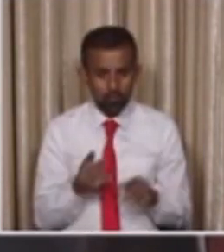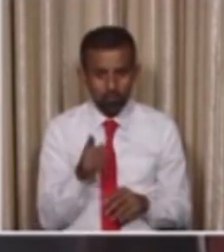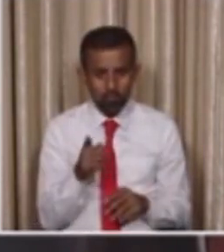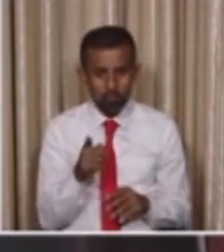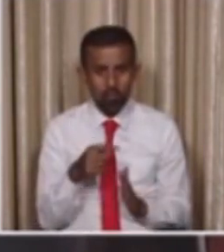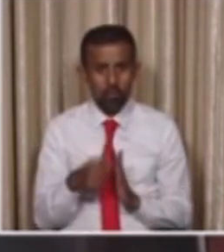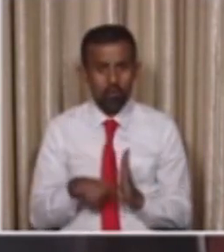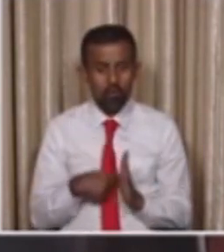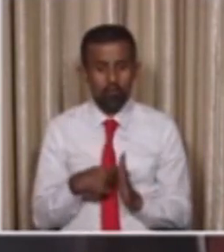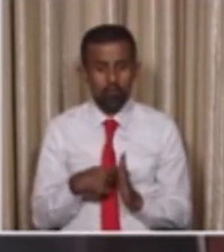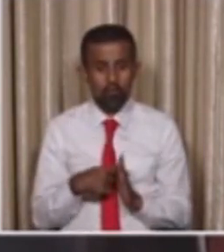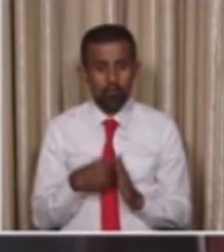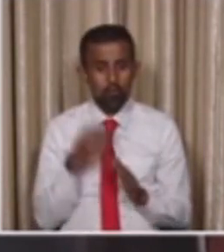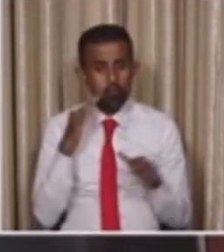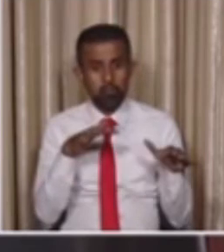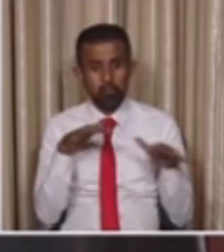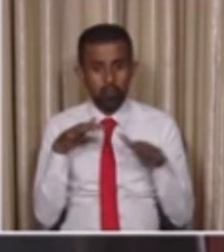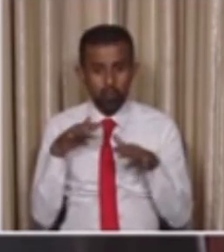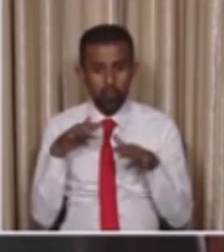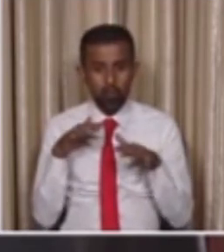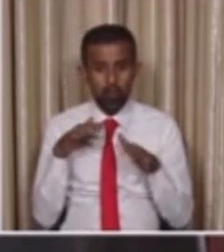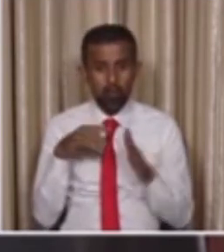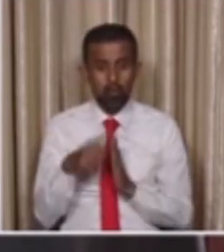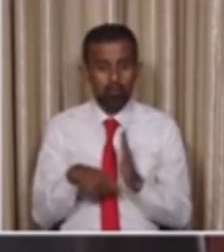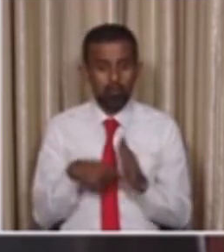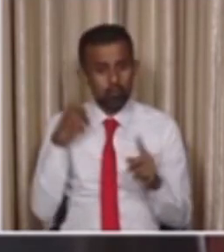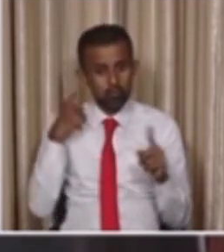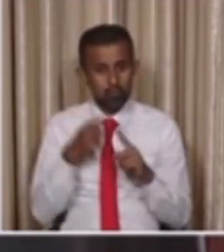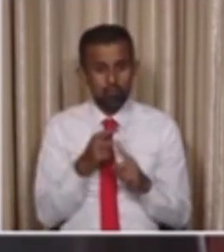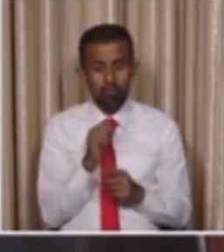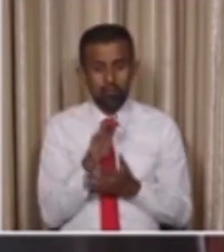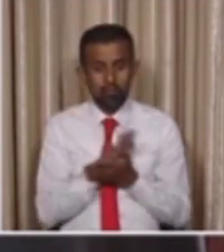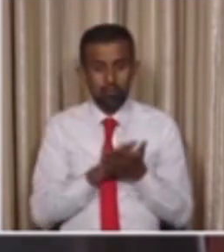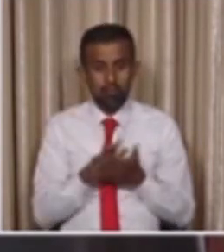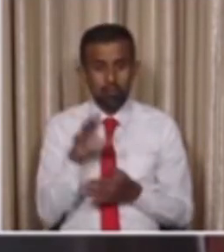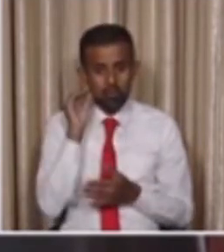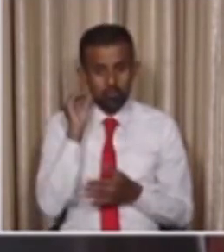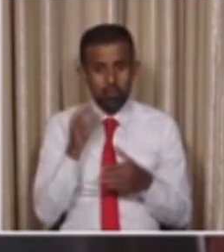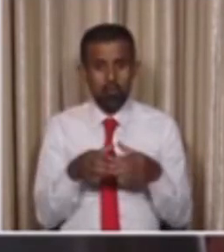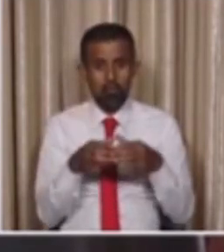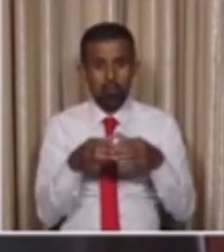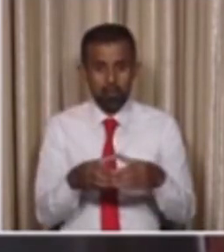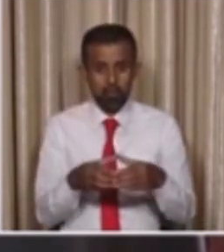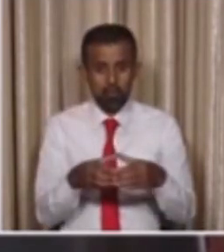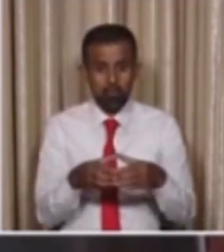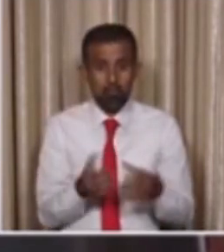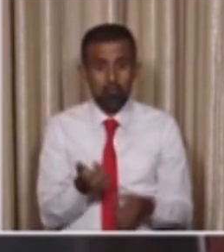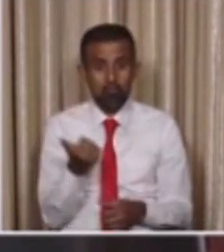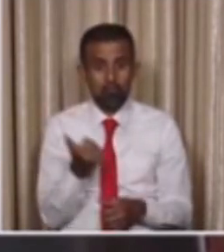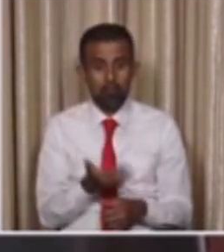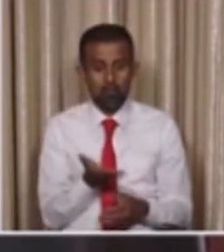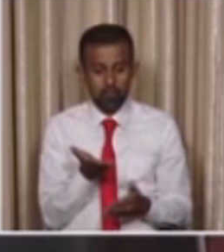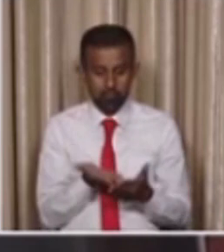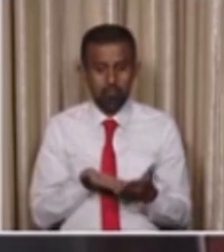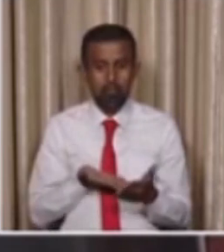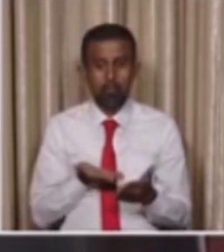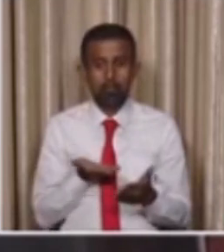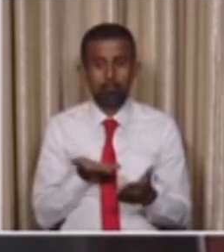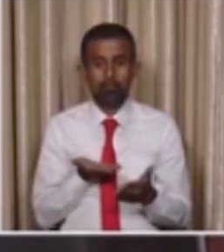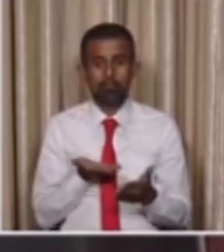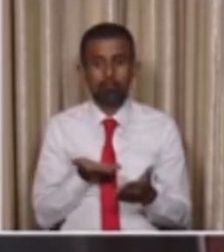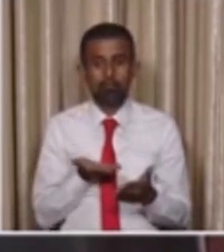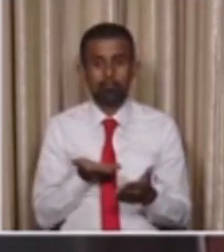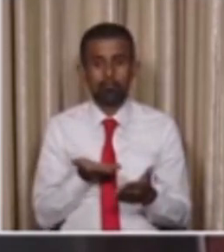තීරණ ගන්න ජනතාවකට රටක් ගැන හැබෑ අවබෝධයෙන් හිතන කණ්ඩායමකට මේක ඉතාම වැදගත් ගරු